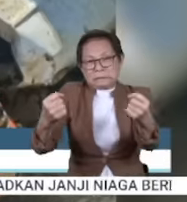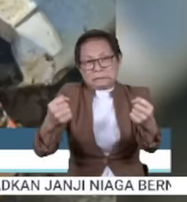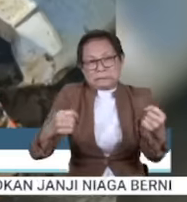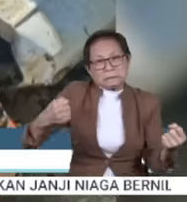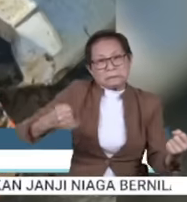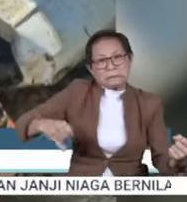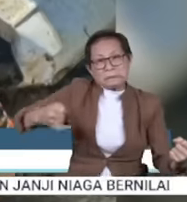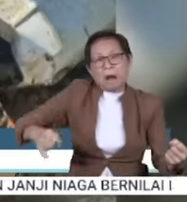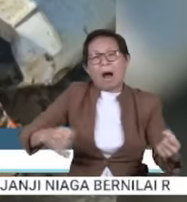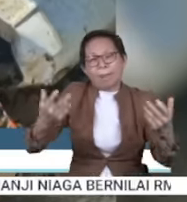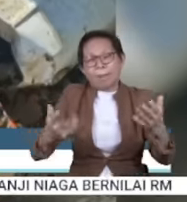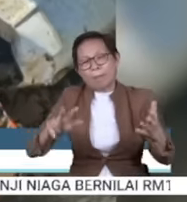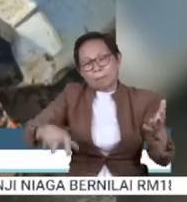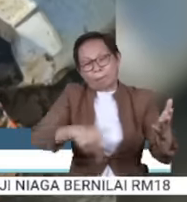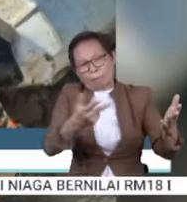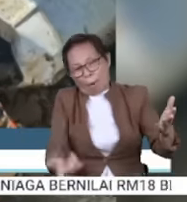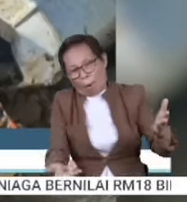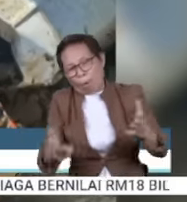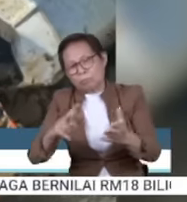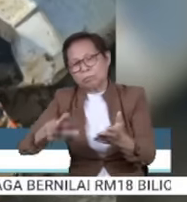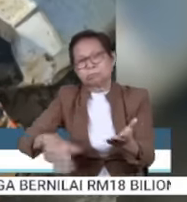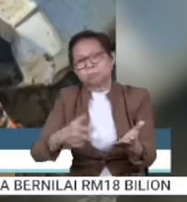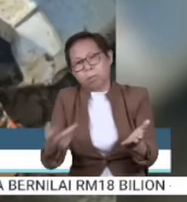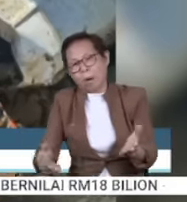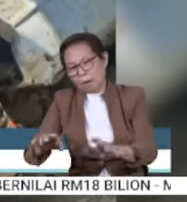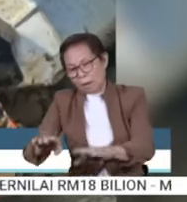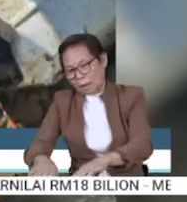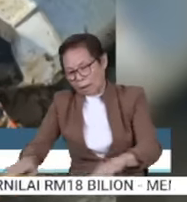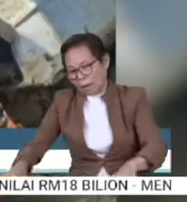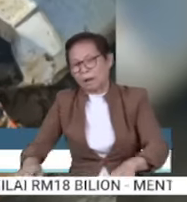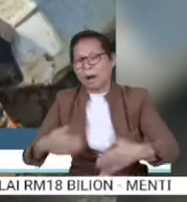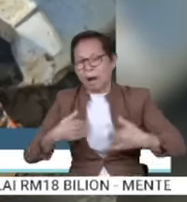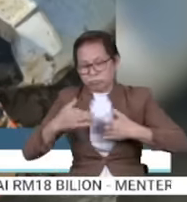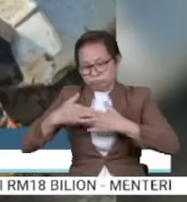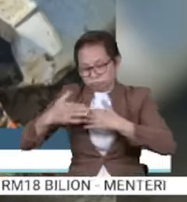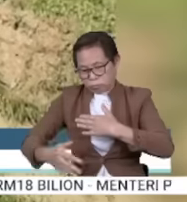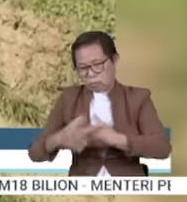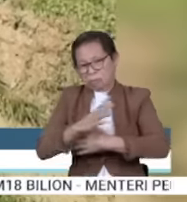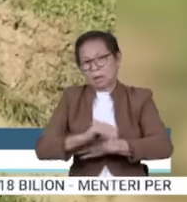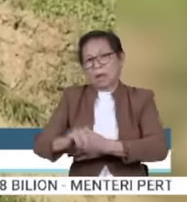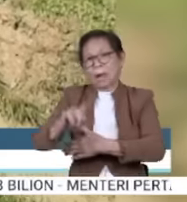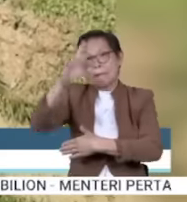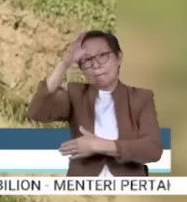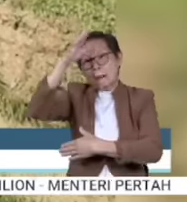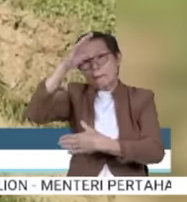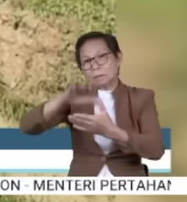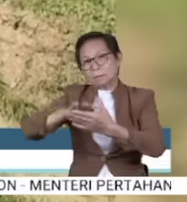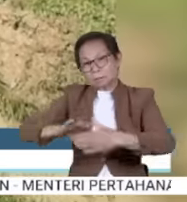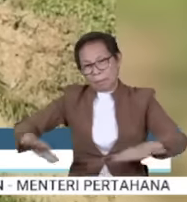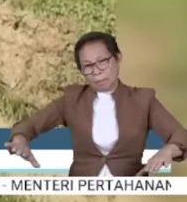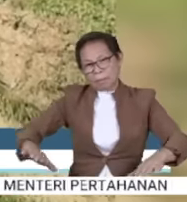arafasong sebelum terbatas ke dalam hari kanak-kanak terbabit mengalami kecenderuan manakala